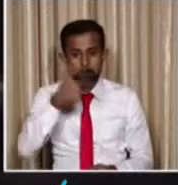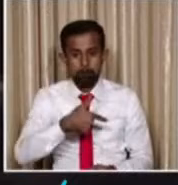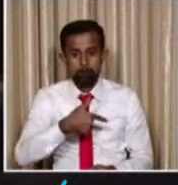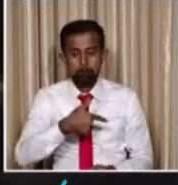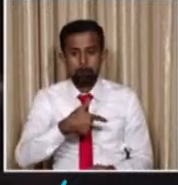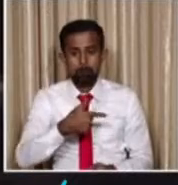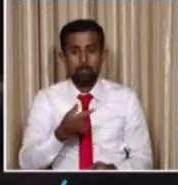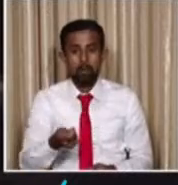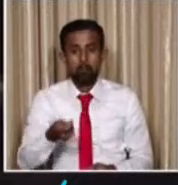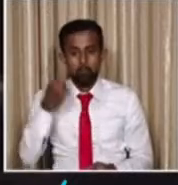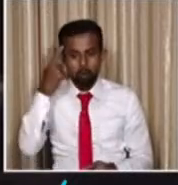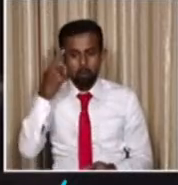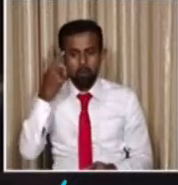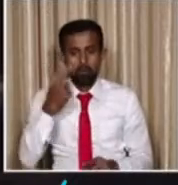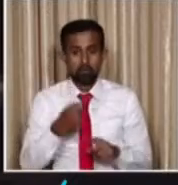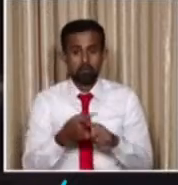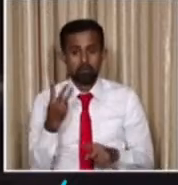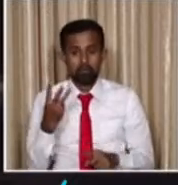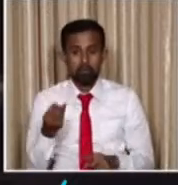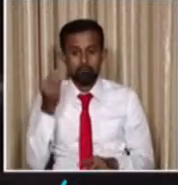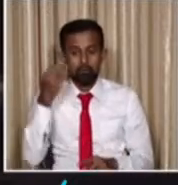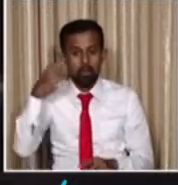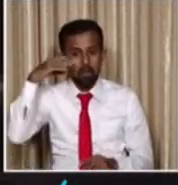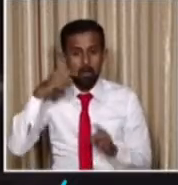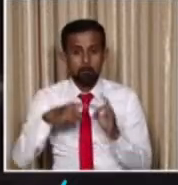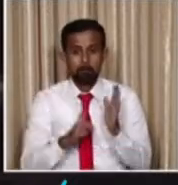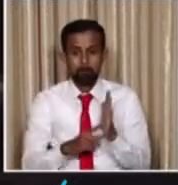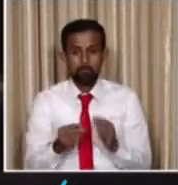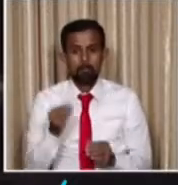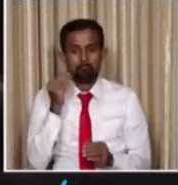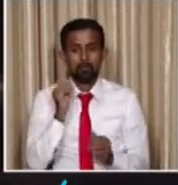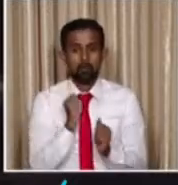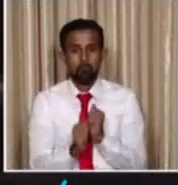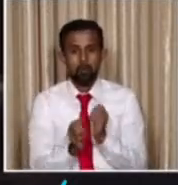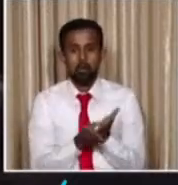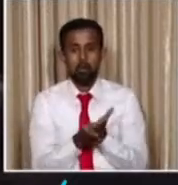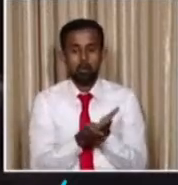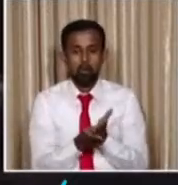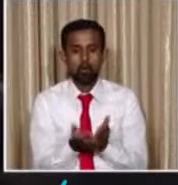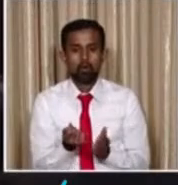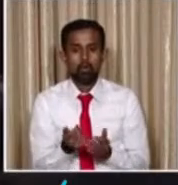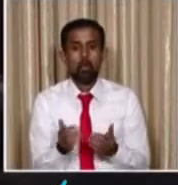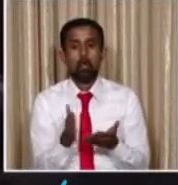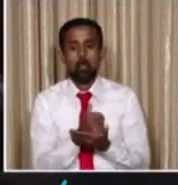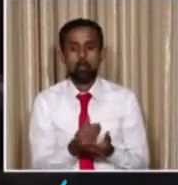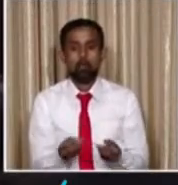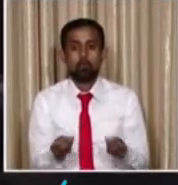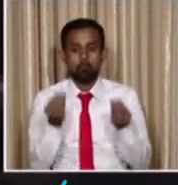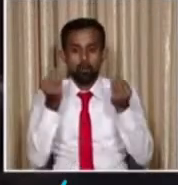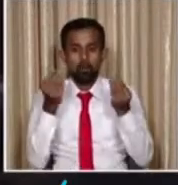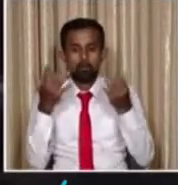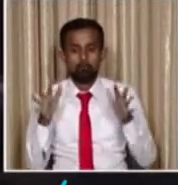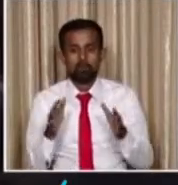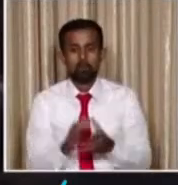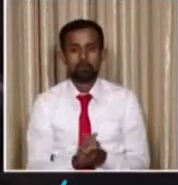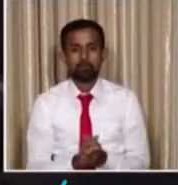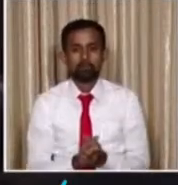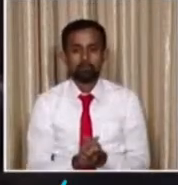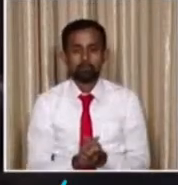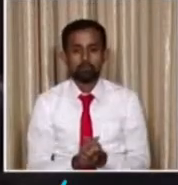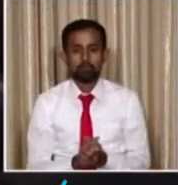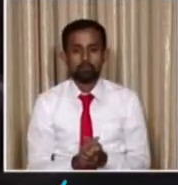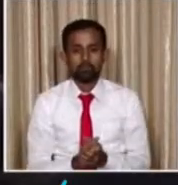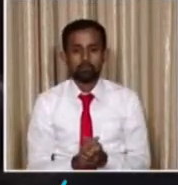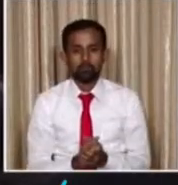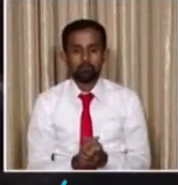තෙල් මිල යල් දාලා තිනවා තුන් ගුණයට වැඩි අද ලයිට් බිල වැඩි කළා බස් ගාස්තු කෝච්චි ගාස්තු හැමදේම වැඩි වෙලා තියෙනවා වෙන එකක් තියා ගරු